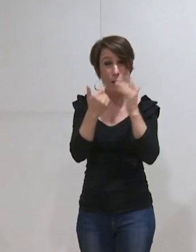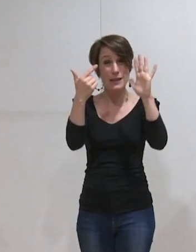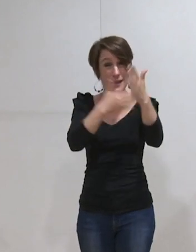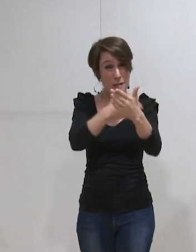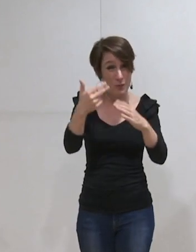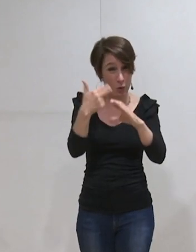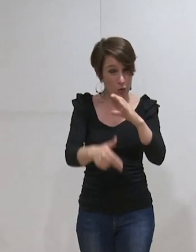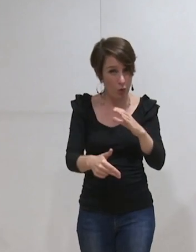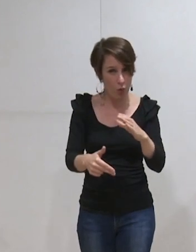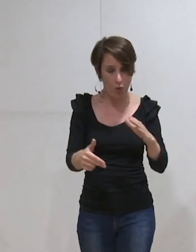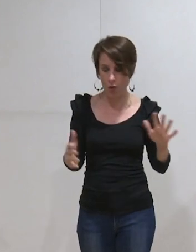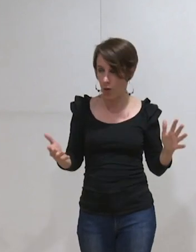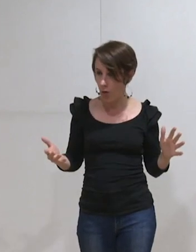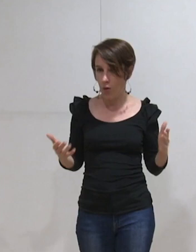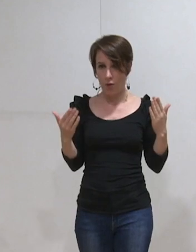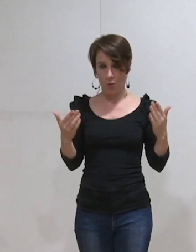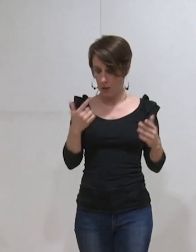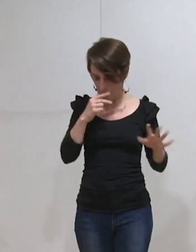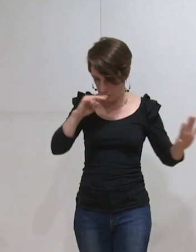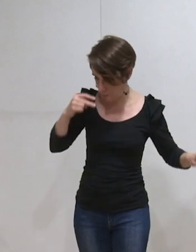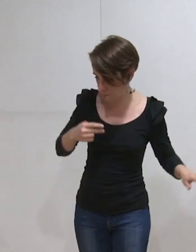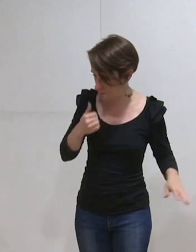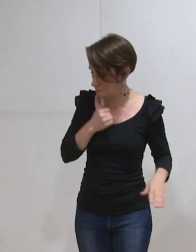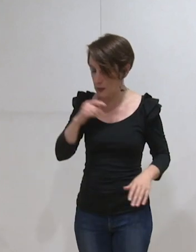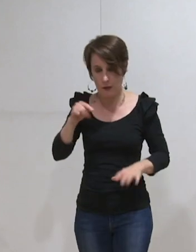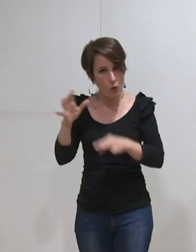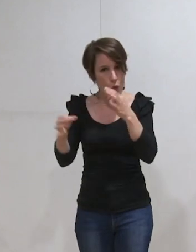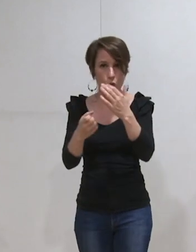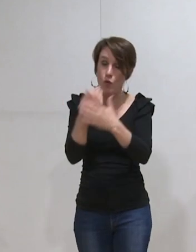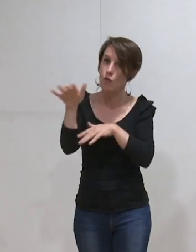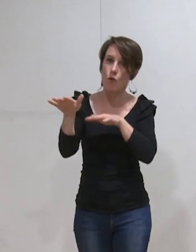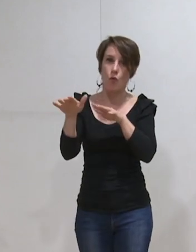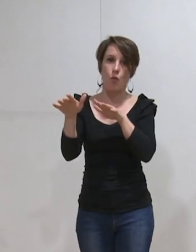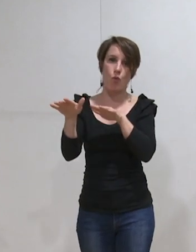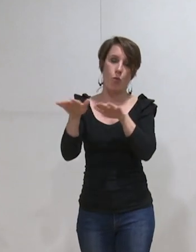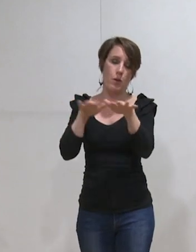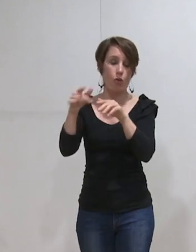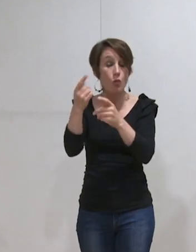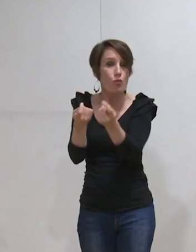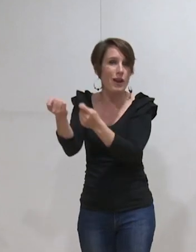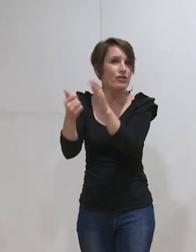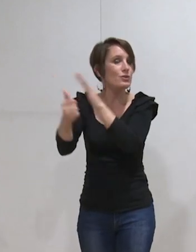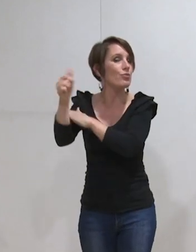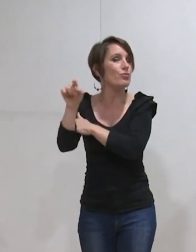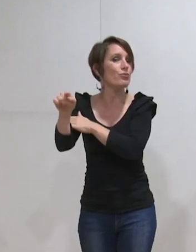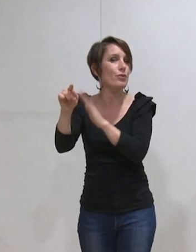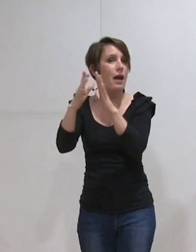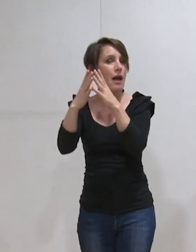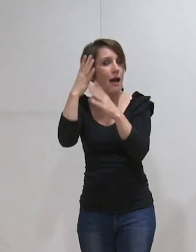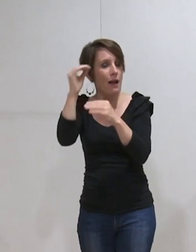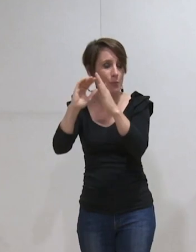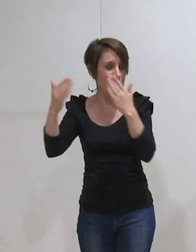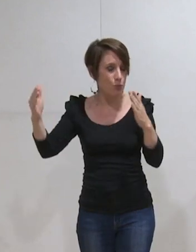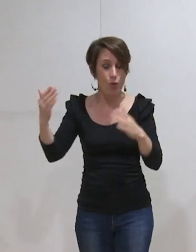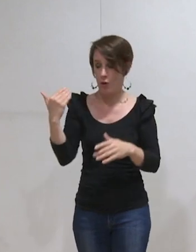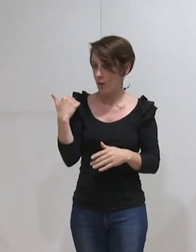éléments il est désormais indispensable de définir un nouveau modèle de gestion économiquement viable pour alpexo en octobre 2014 nous avons